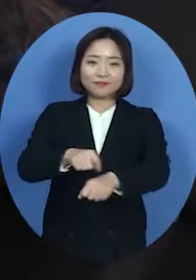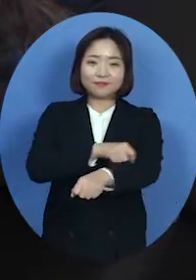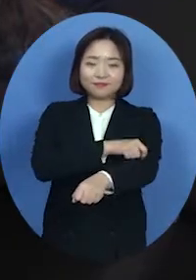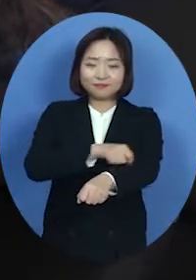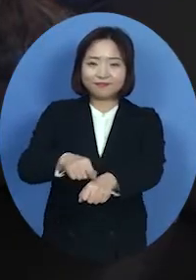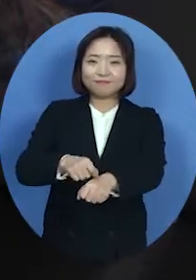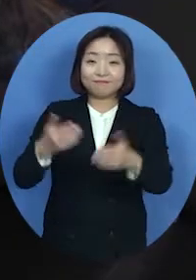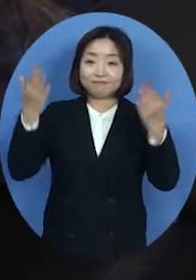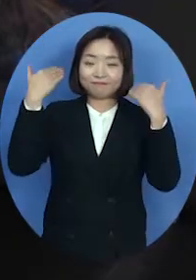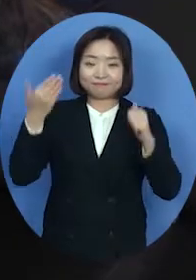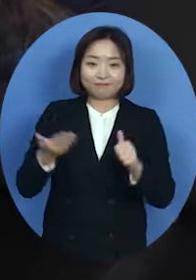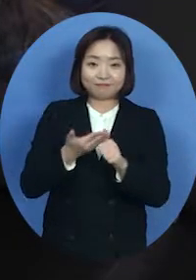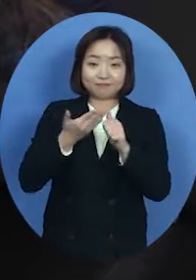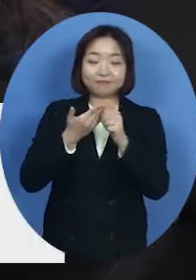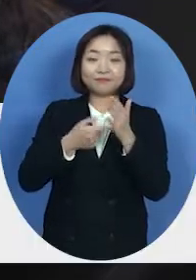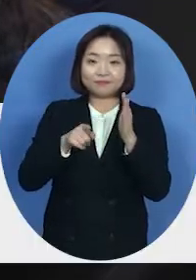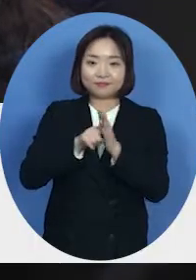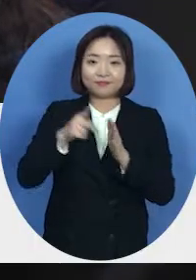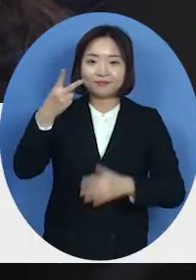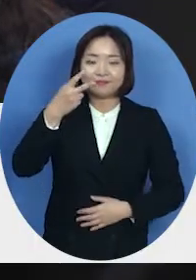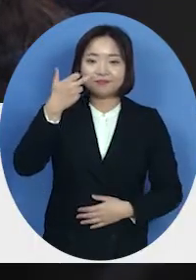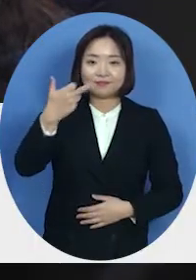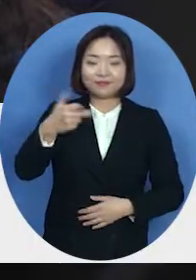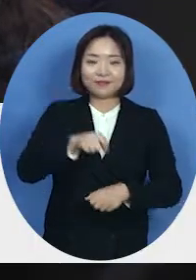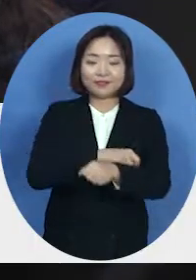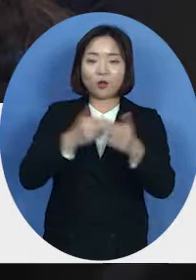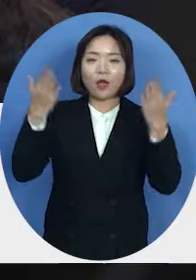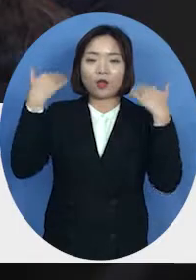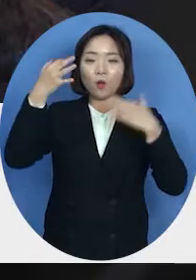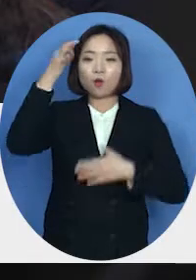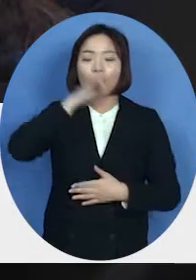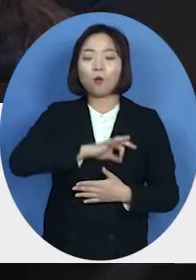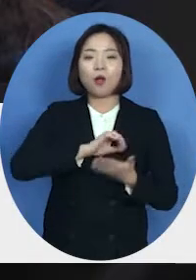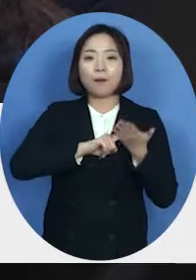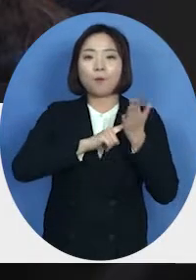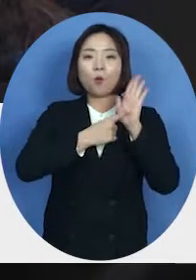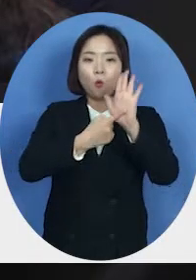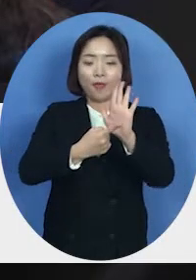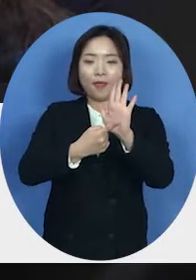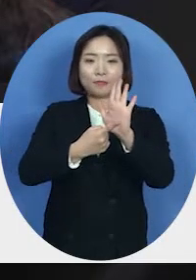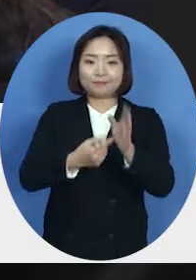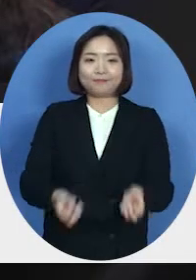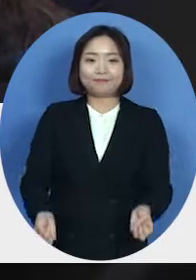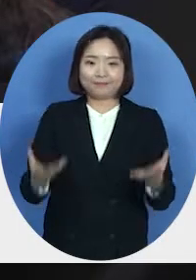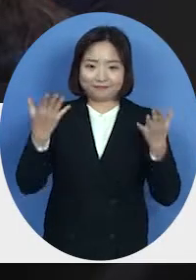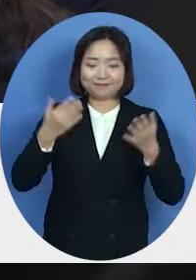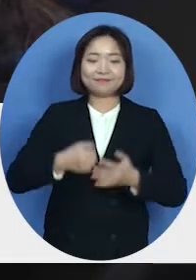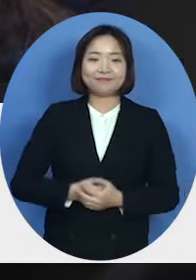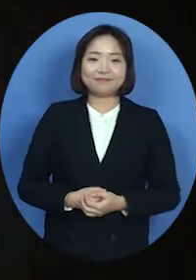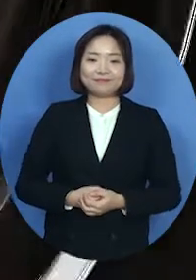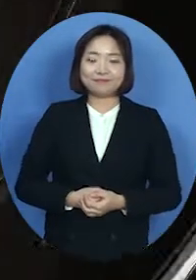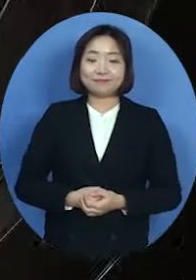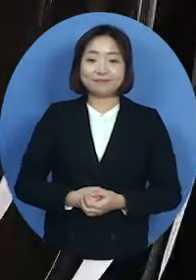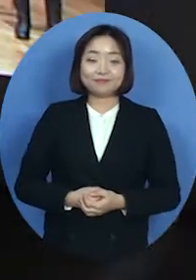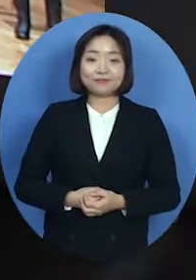공주시가 특성화 명문학교로 육성하기 위한 2017년 특성화 학교 성과 보고 개 를 개최했습니다